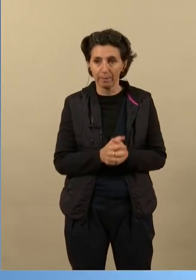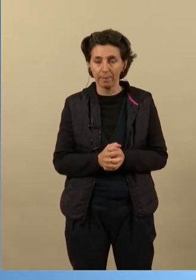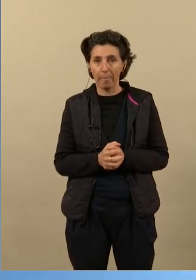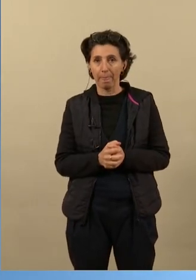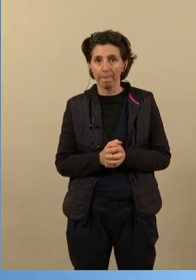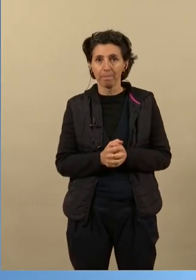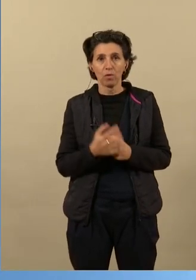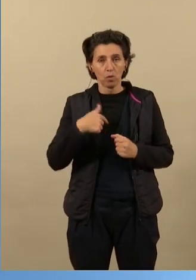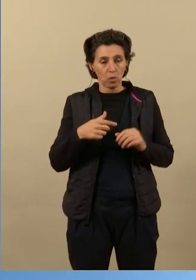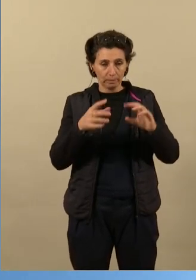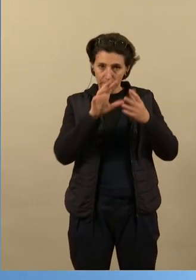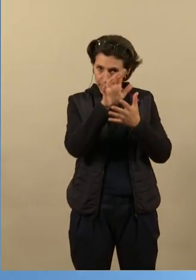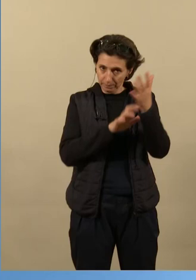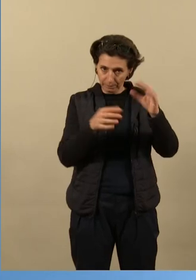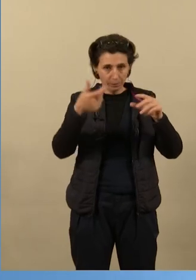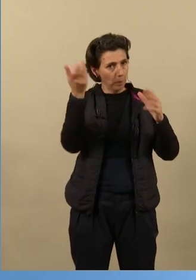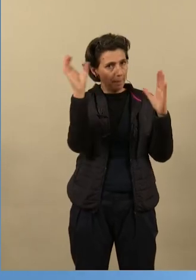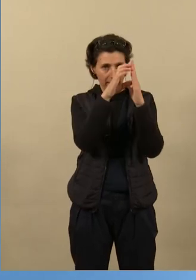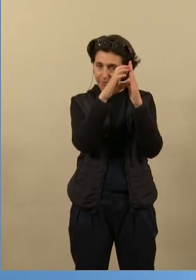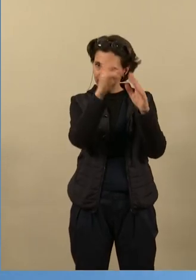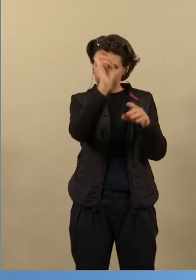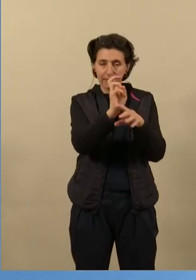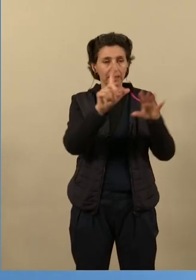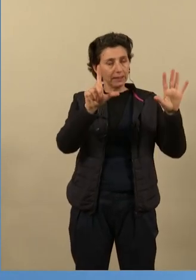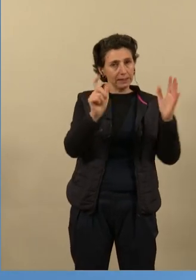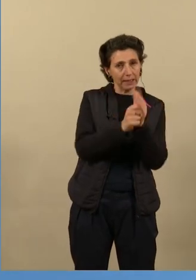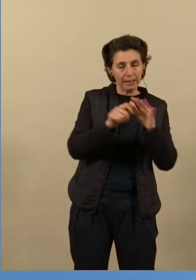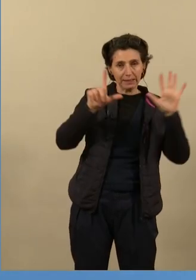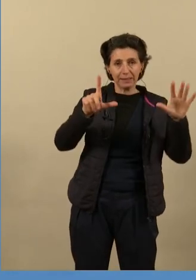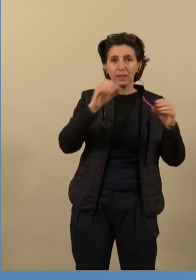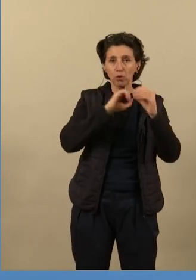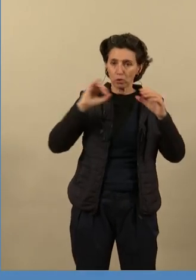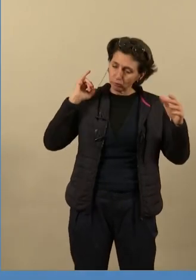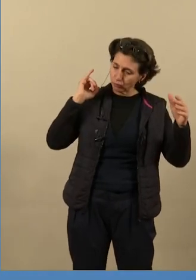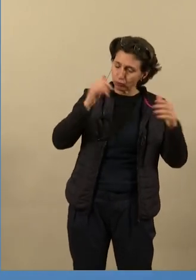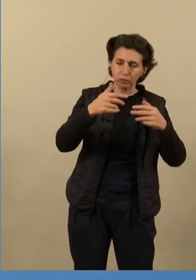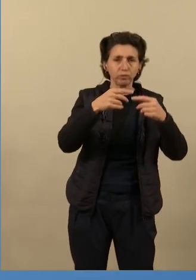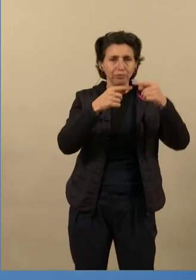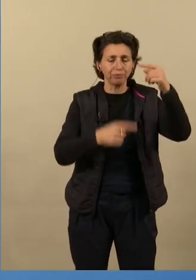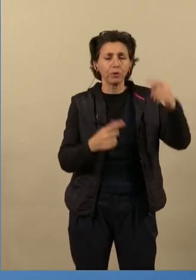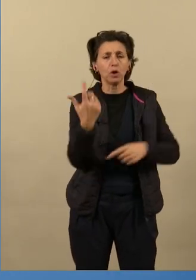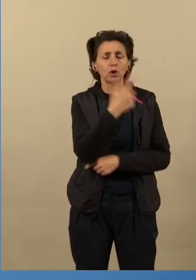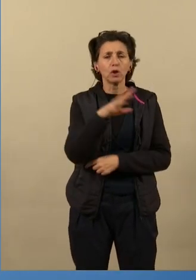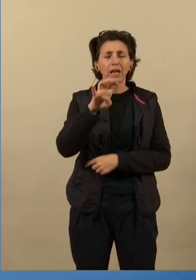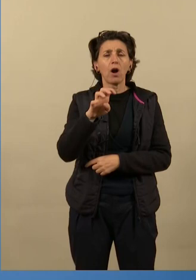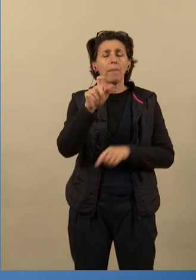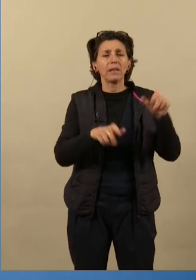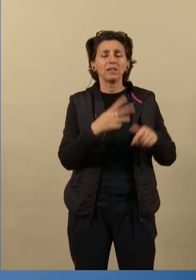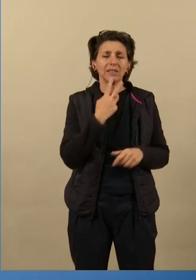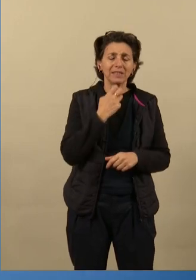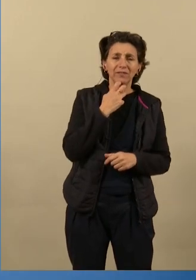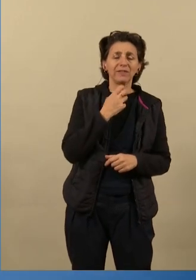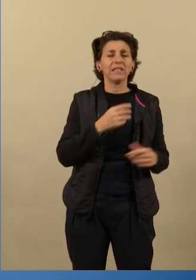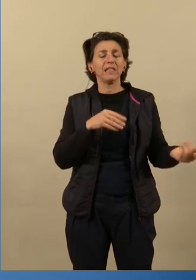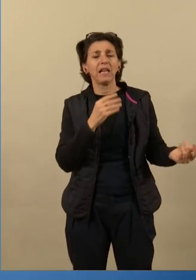nous proposons de garder le premier paragraphe le 7 octobre dernier jusqu'à 240 civils israéliens et étrangers bébé enfants